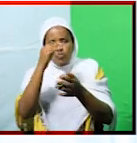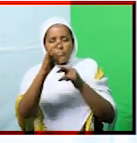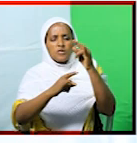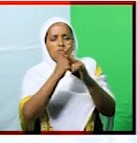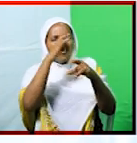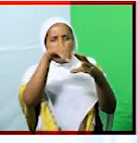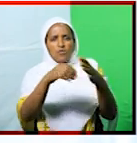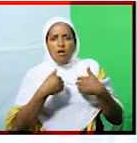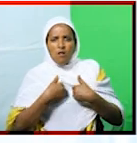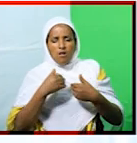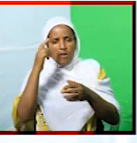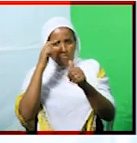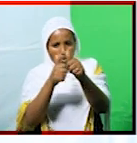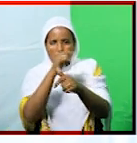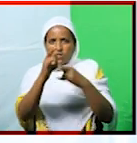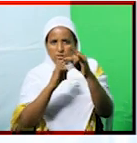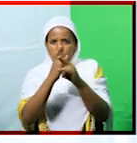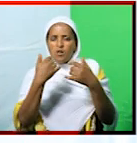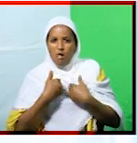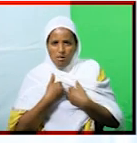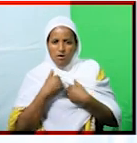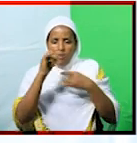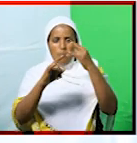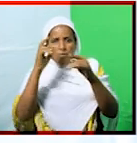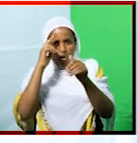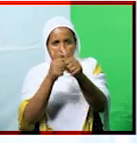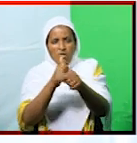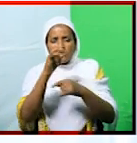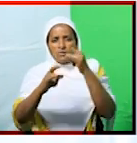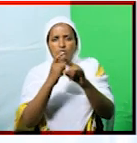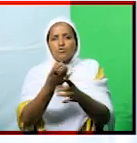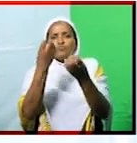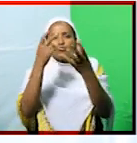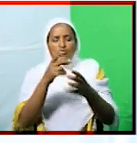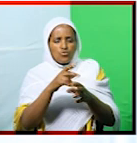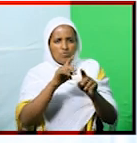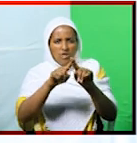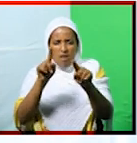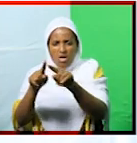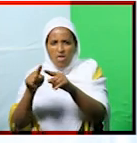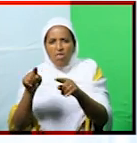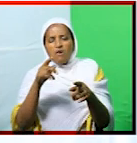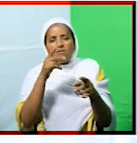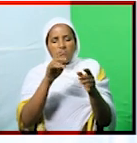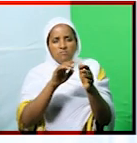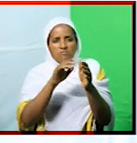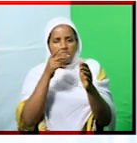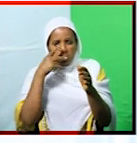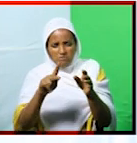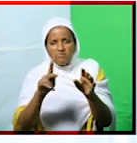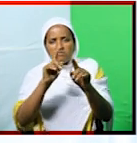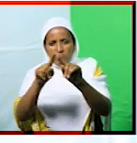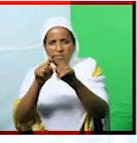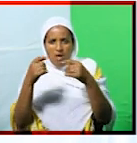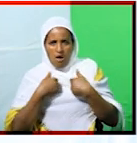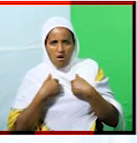እንደተባለው በሐዋርያት ዘመንም ነበር። በሐዋርያት ዘመን በነገራችን ላይ በጣም ብዙ መናፍቃን ነው የነበሩት። በጣም ብዙ መናፍቃን ስማቸውን በተለያየ ቢጻሳውያን